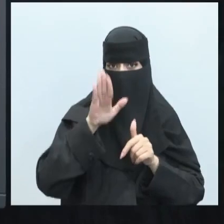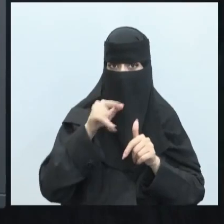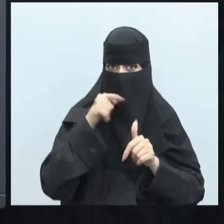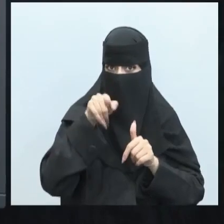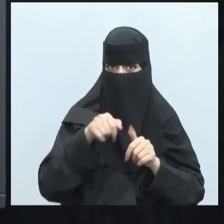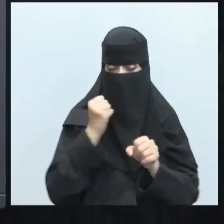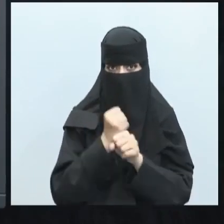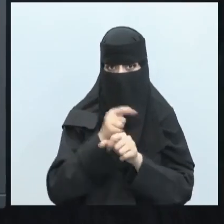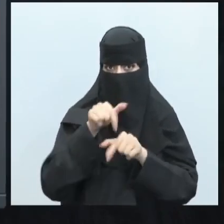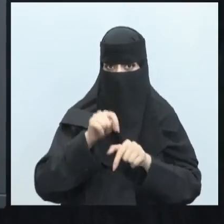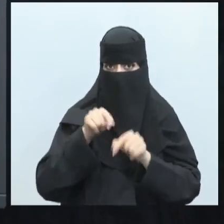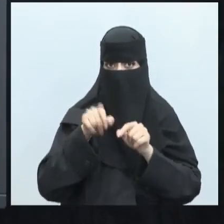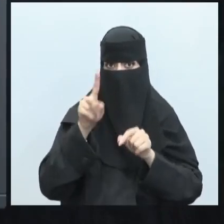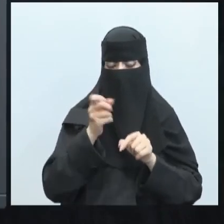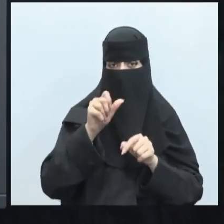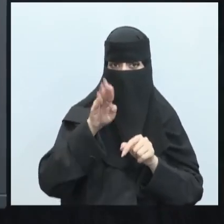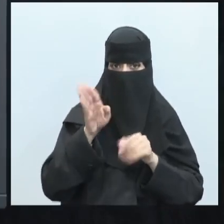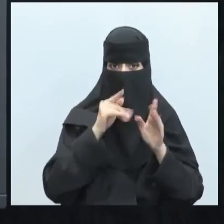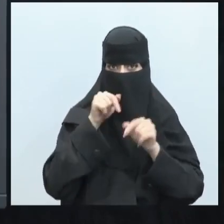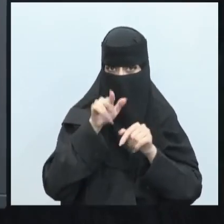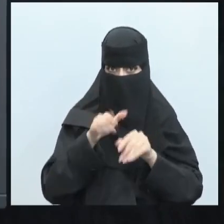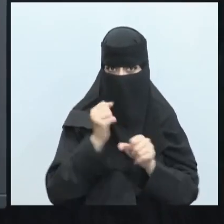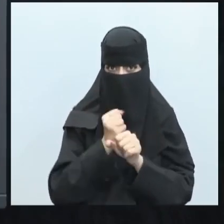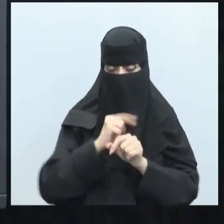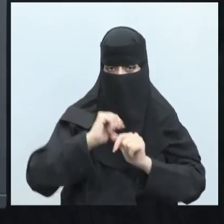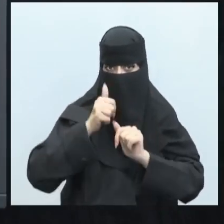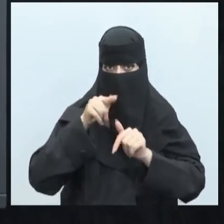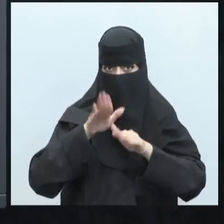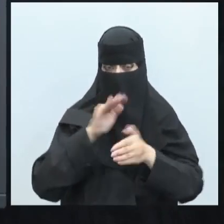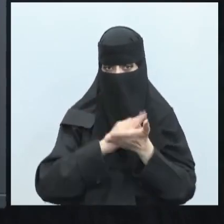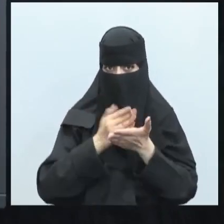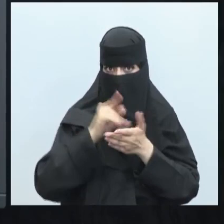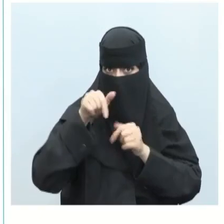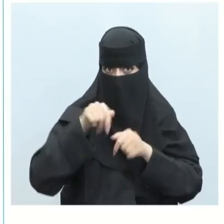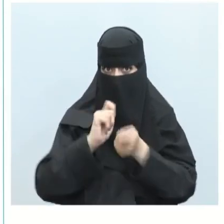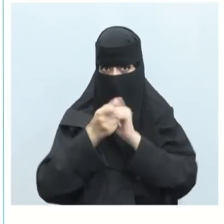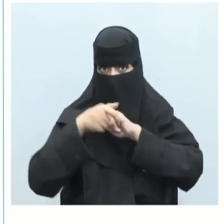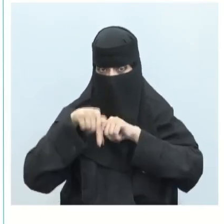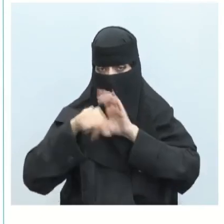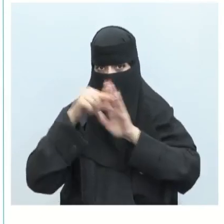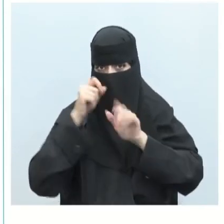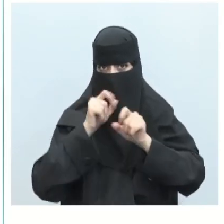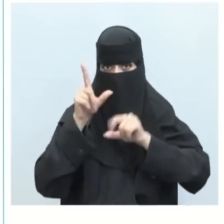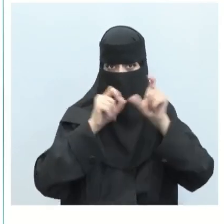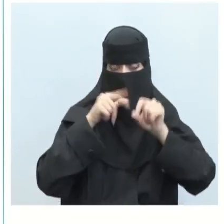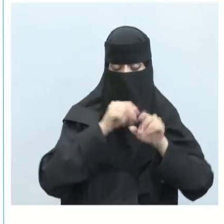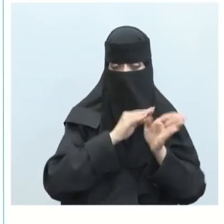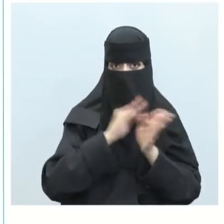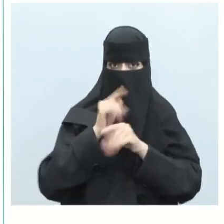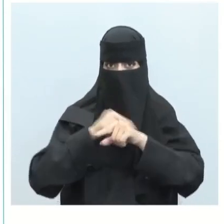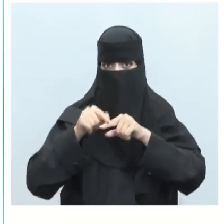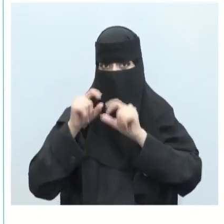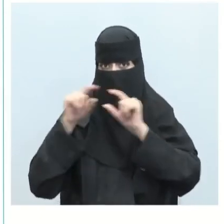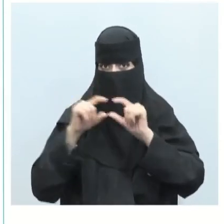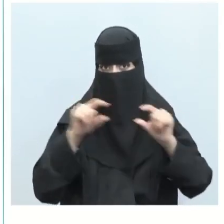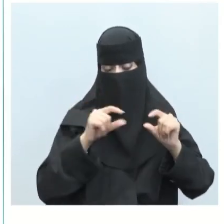هذه وظيفه البروتوكول دي ان اس انه يقوم بترجمه وتحويل عناوين الانترنت اي بي الى